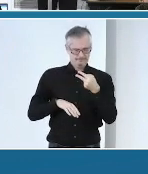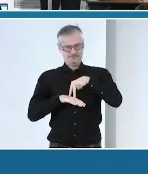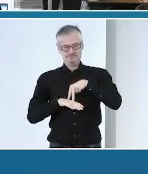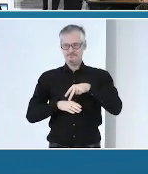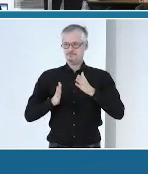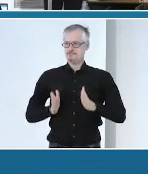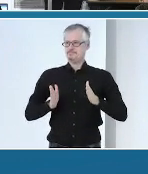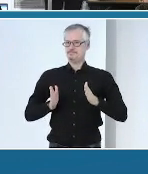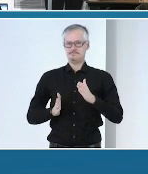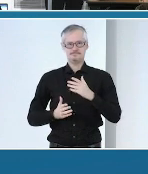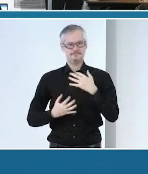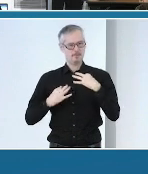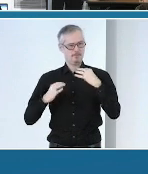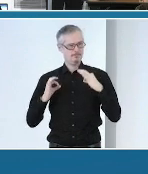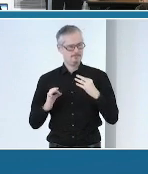Et